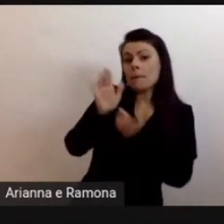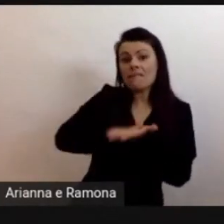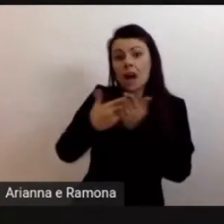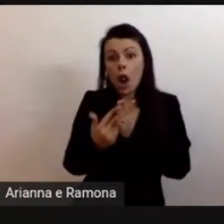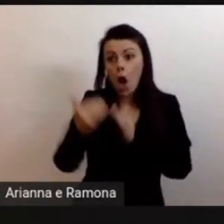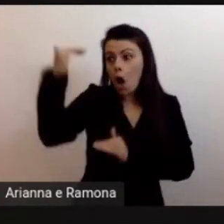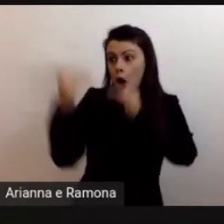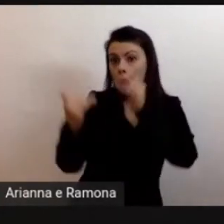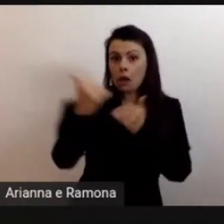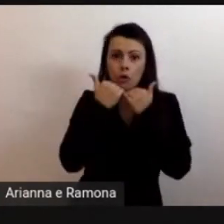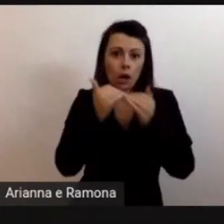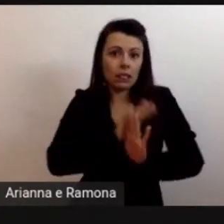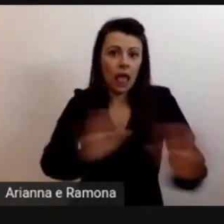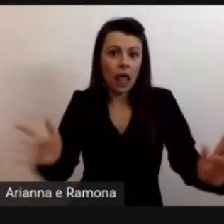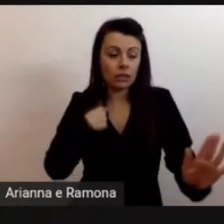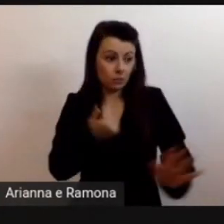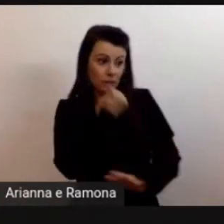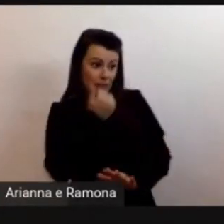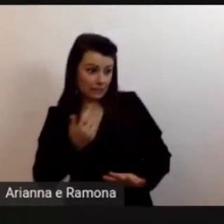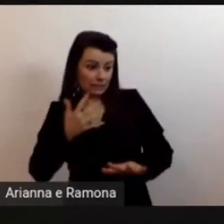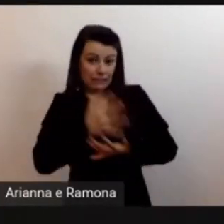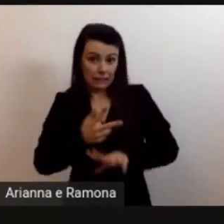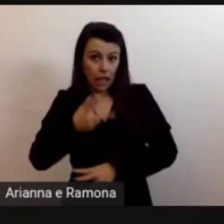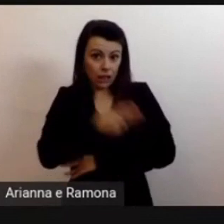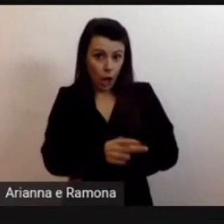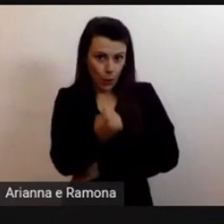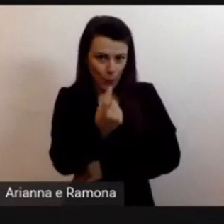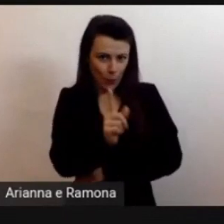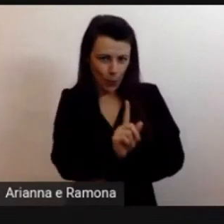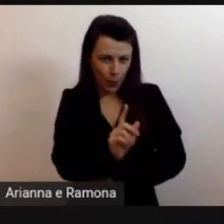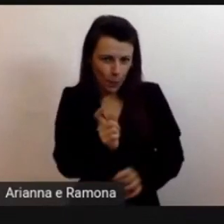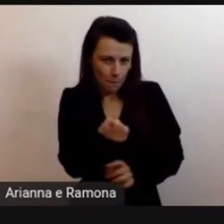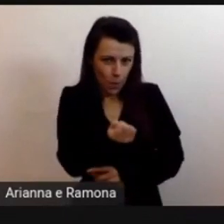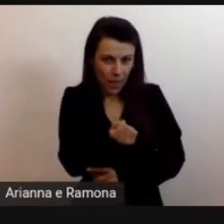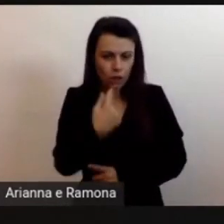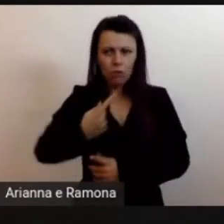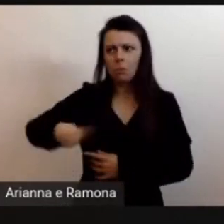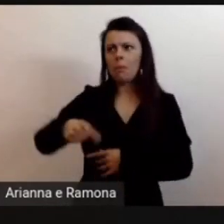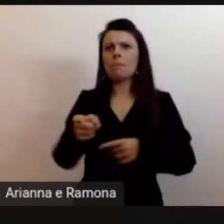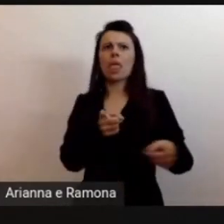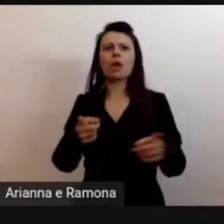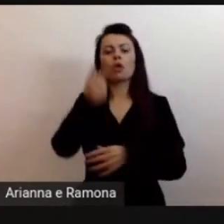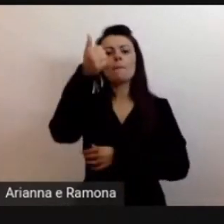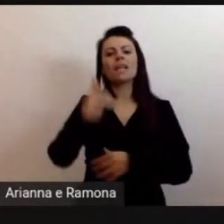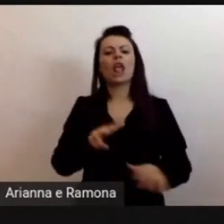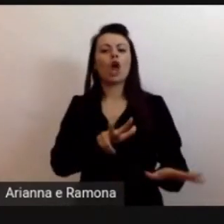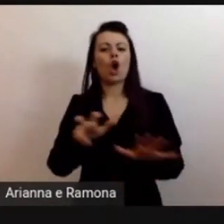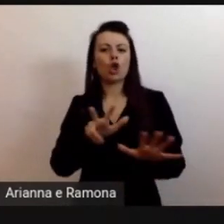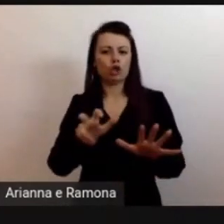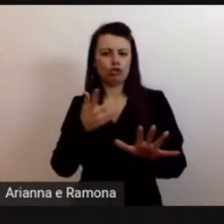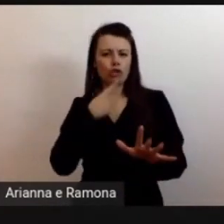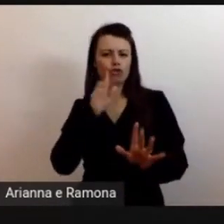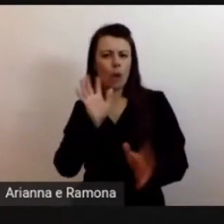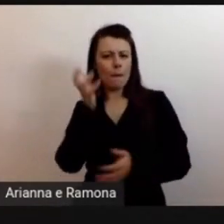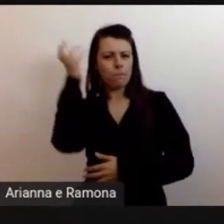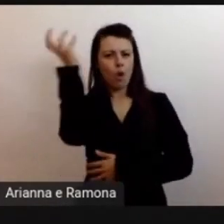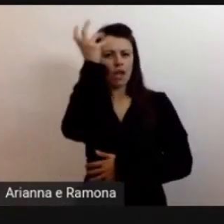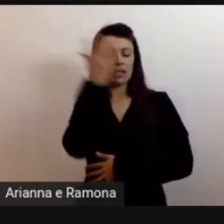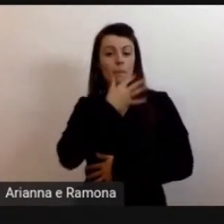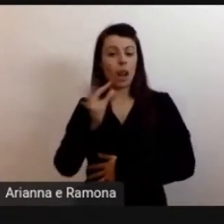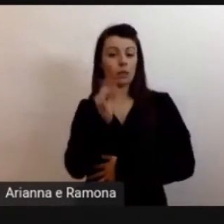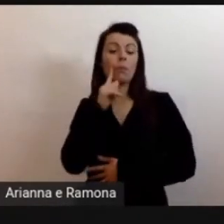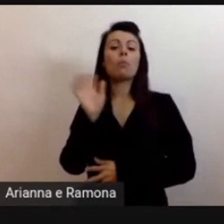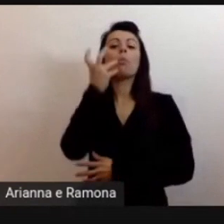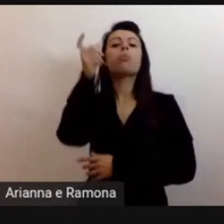anche con corse godo cioè che siamo nel 1800 una bella poesia che voleva africano